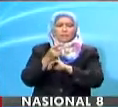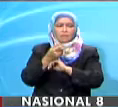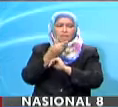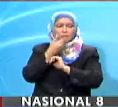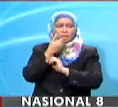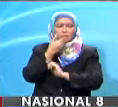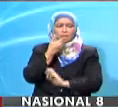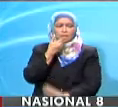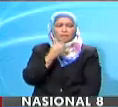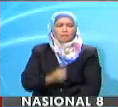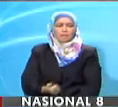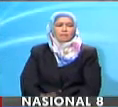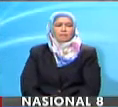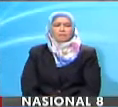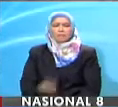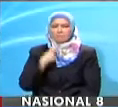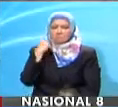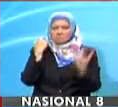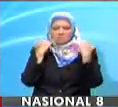lead the team and lead this football club.